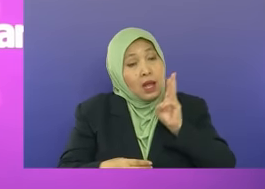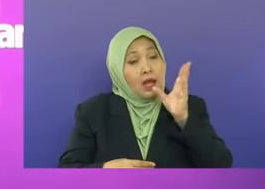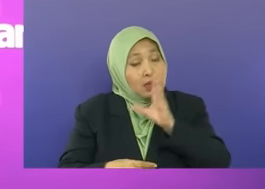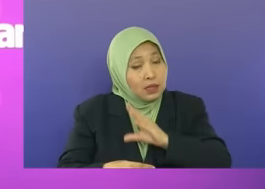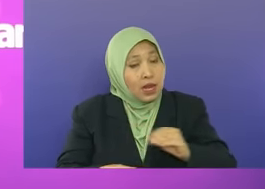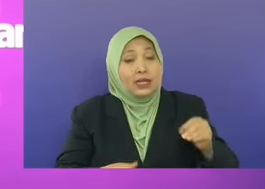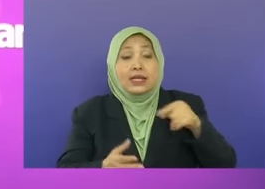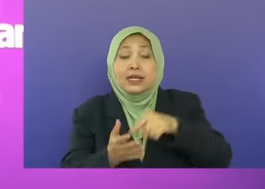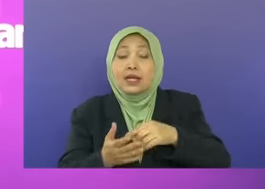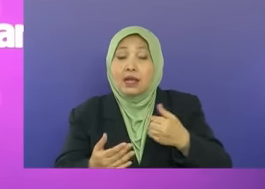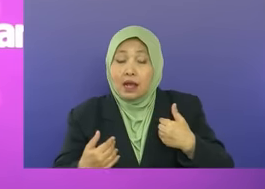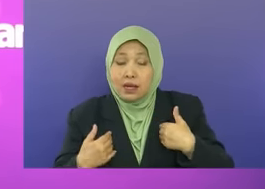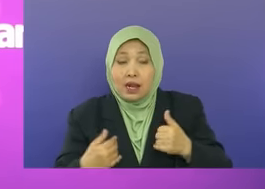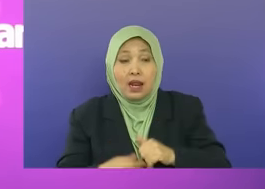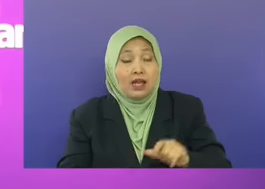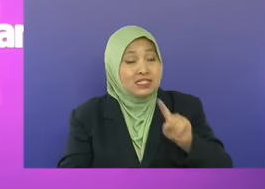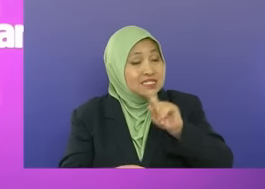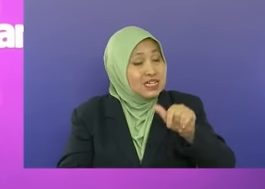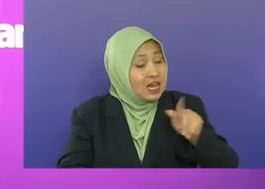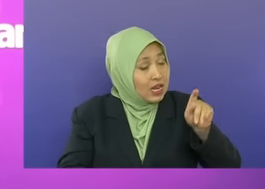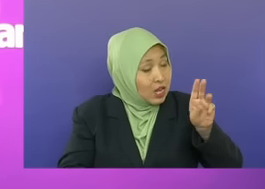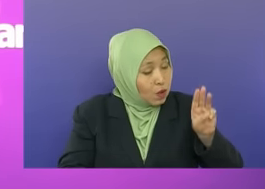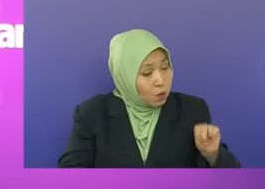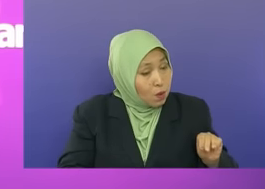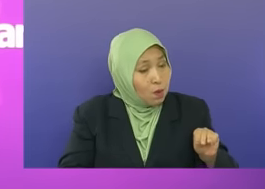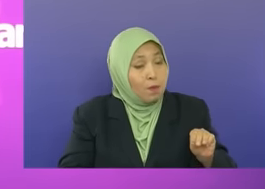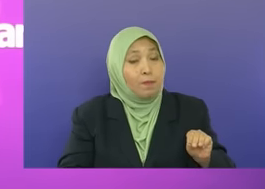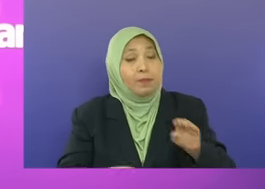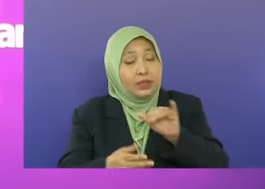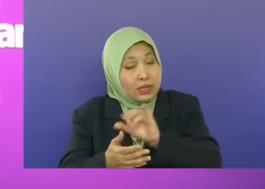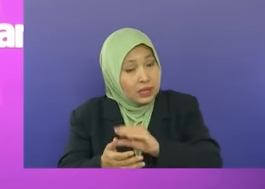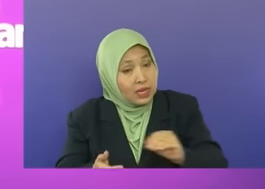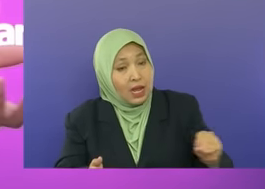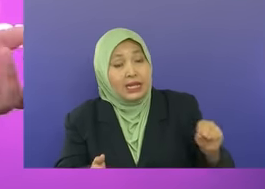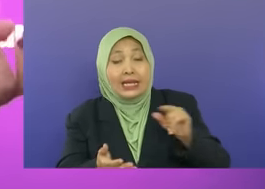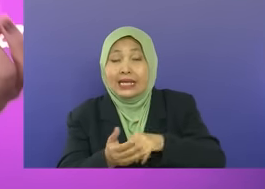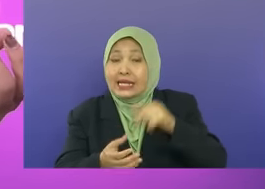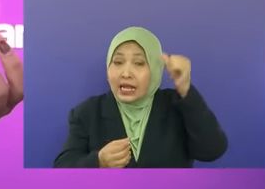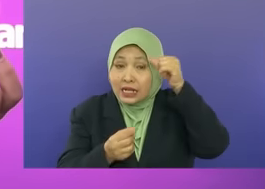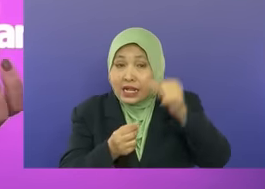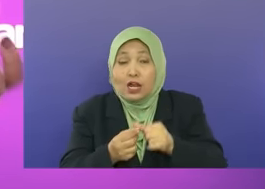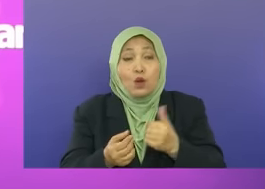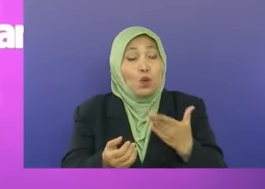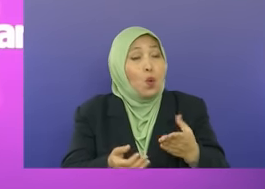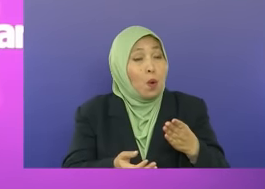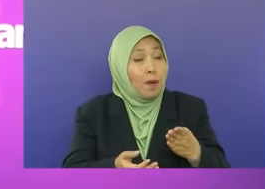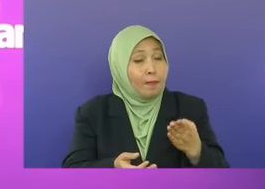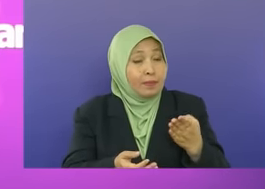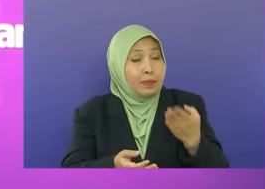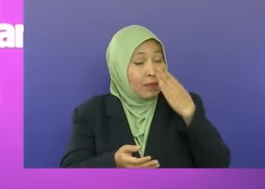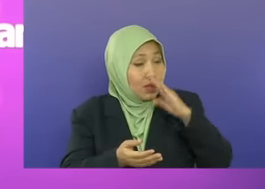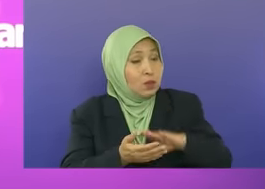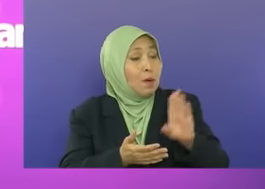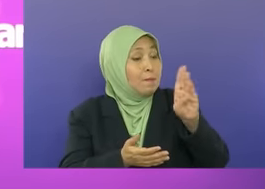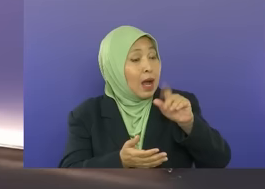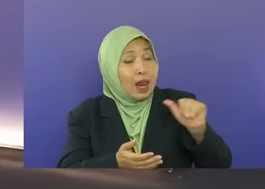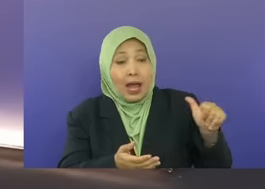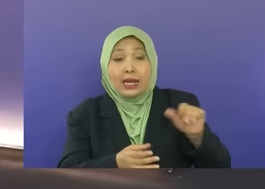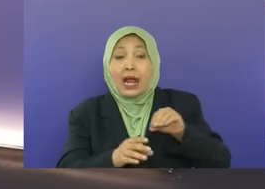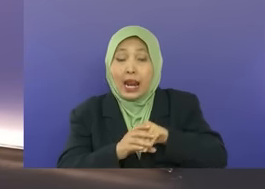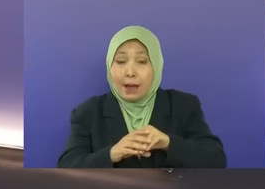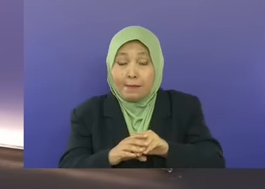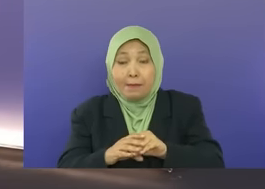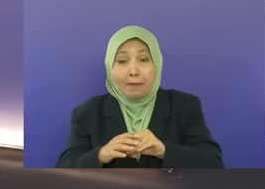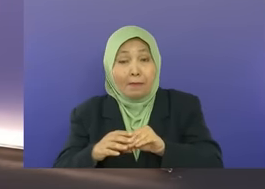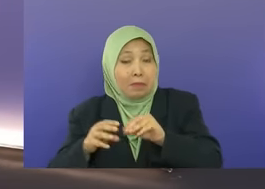ini adalah dzalikum Wafi zalikum bala Ummi robbikum azim Ingatkan sebenarnya itu karena yang bala misalnya dalam bahasa Melayu